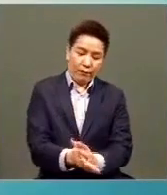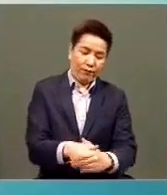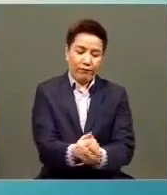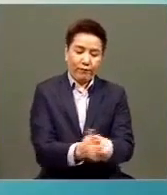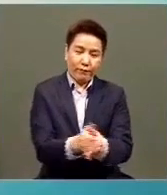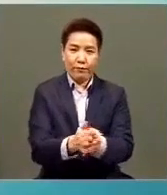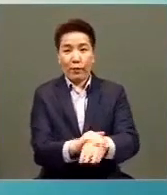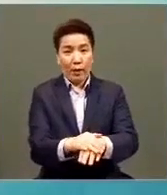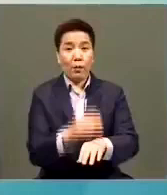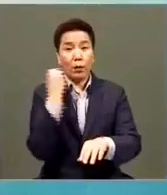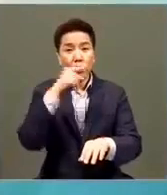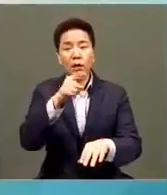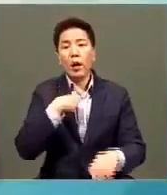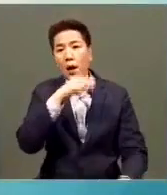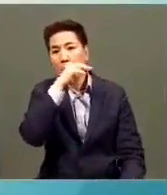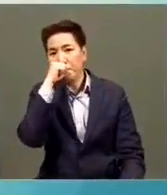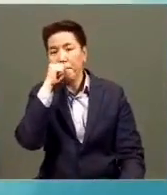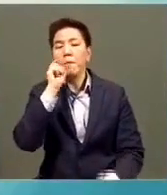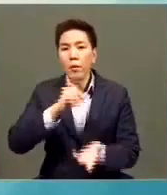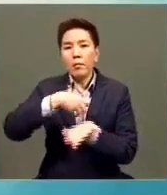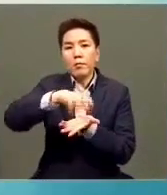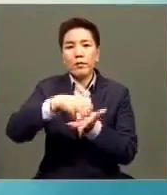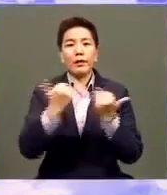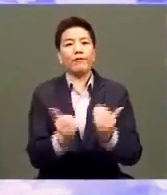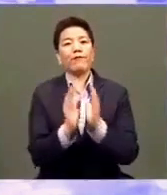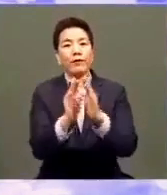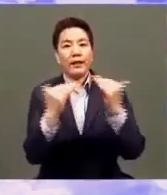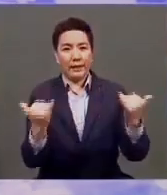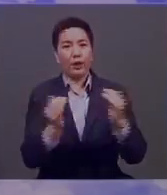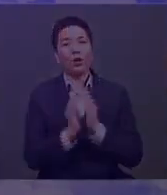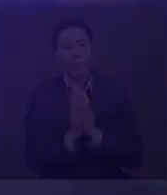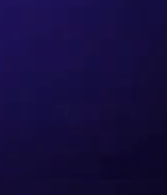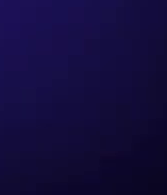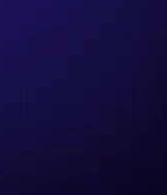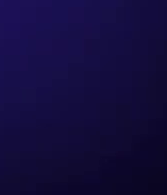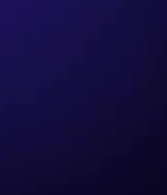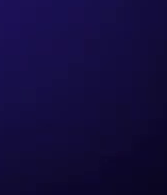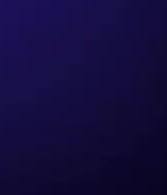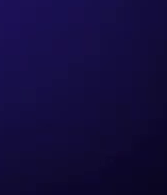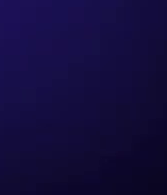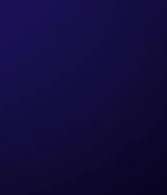แล้วก็อย่าลืมว่าไม่ปกปิดข้อมูลด้วยสำหรับวันนี้ฝากไว้เท่านี้ค่ะขอบคุณมากค่ะ